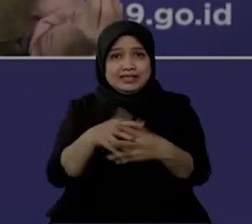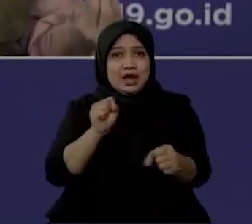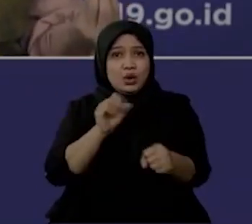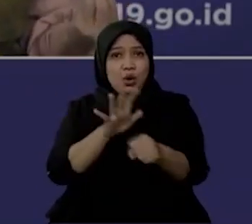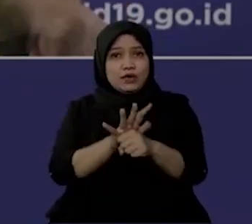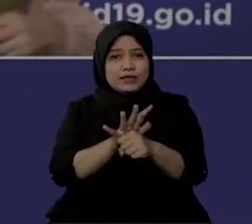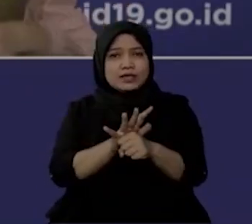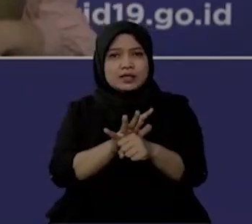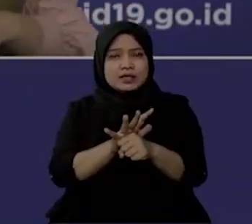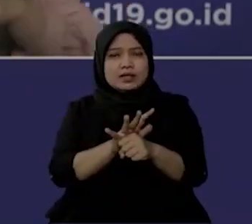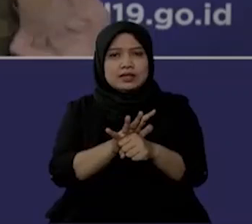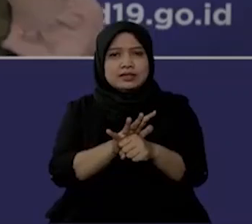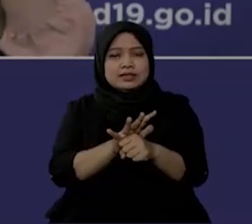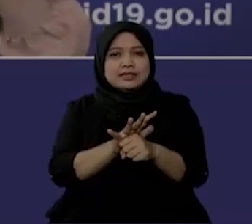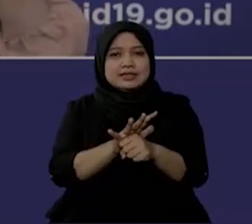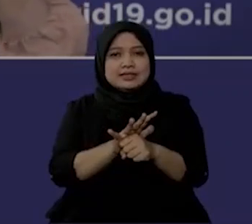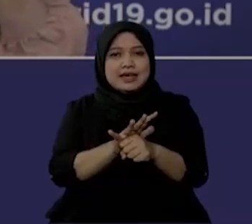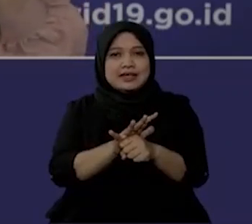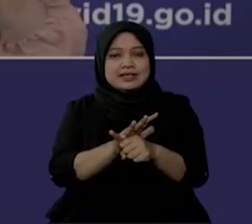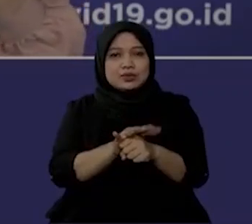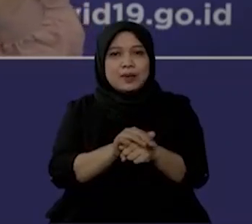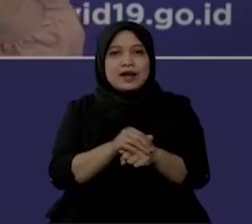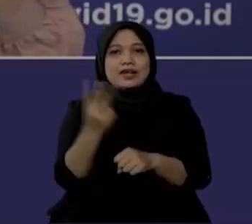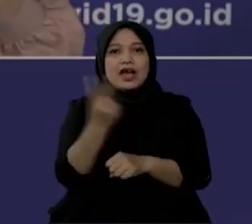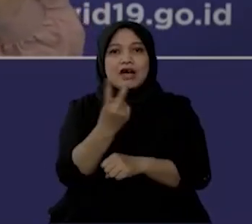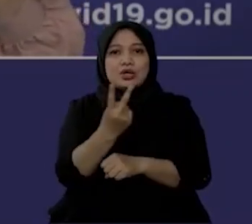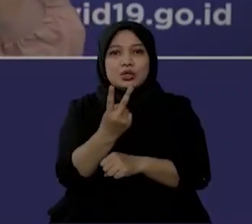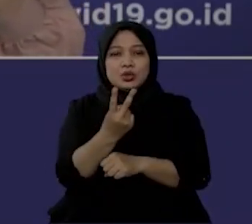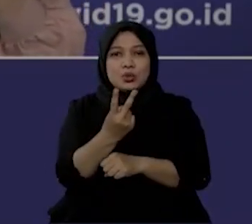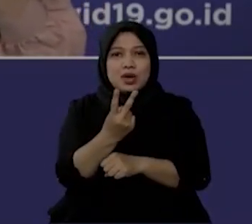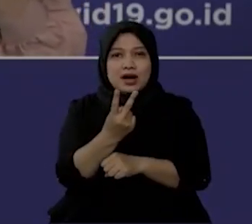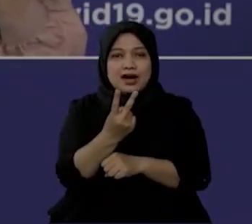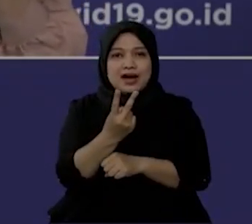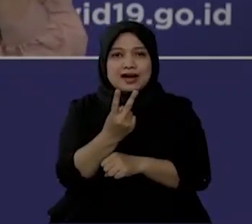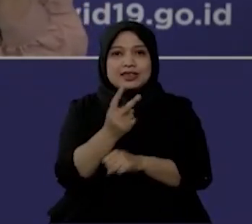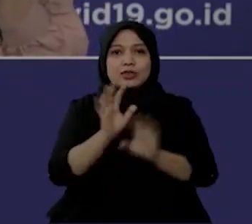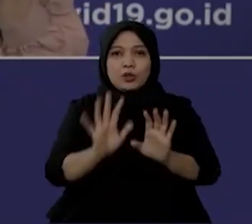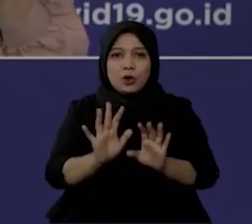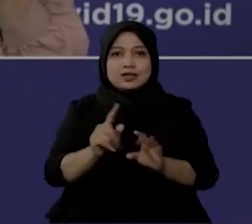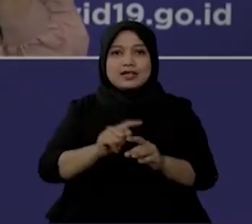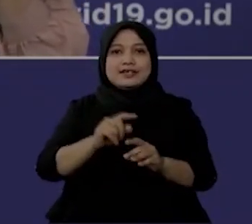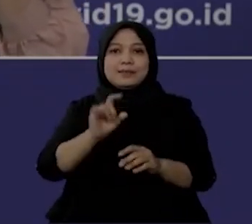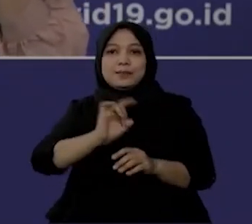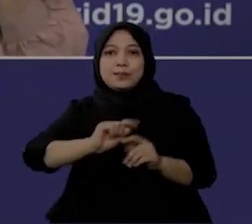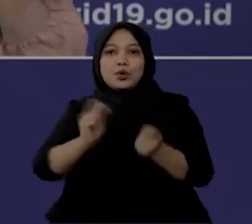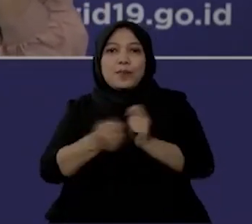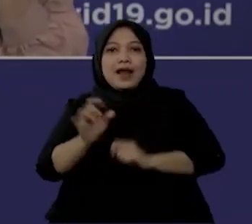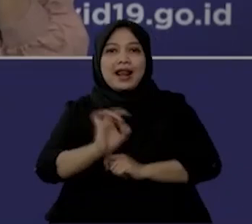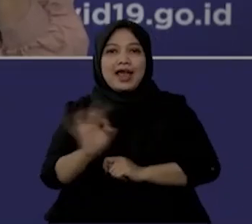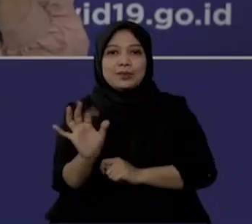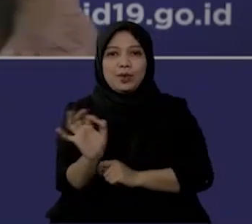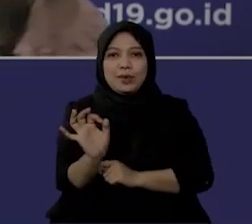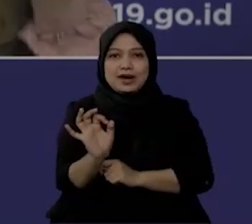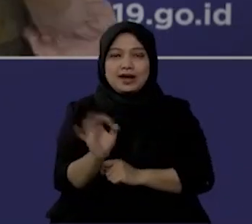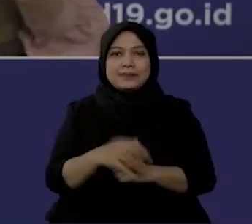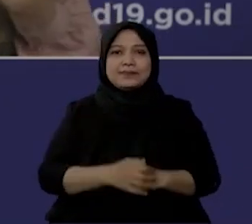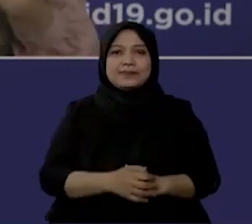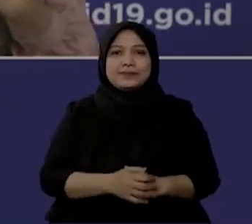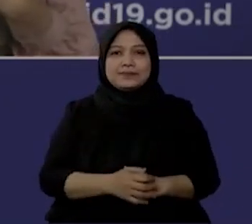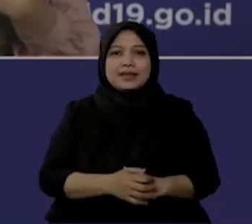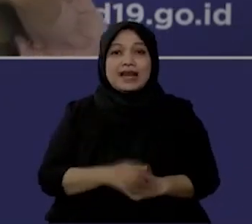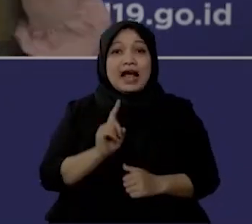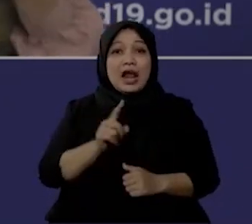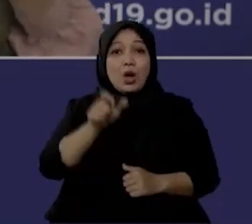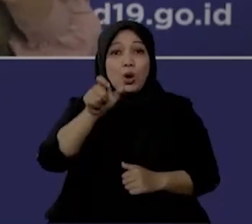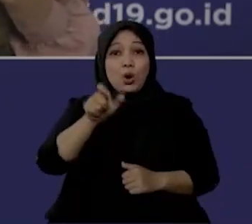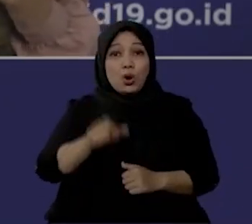ternyata kita tetap punya dua strain saja, nggak lebih dari dua, belum ada mutasi lain sebetulnya. Apa yang mesti dikerjakan sama orang yang